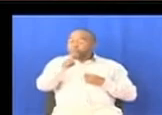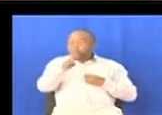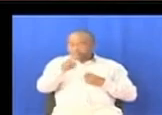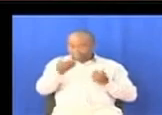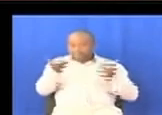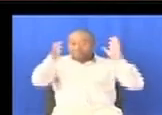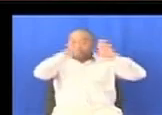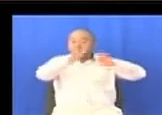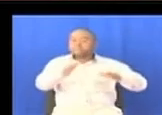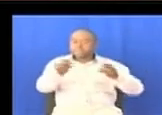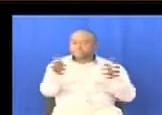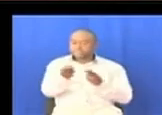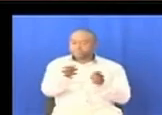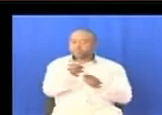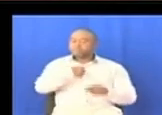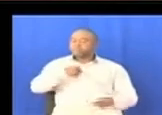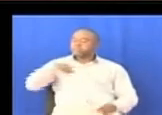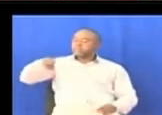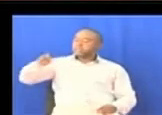sawa.